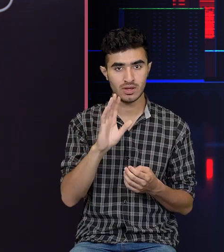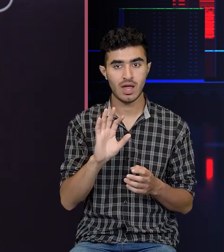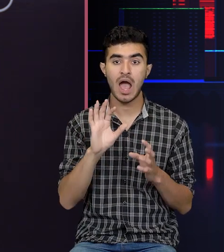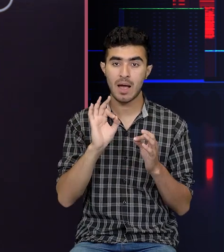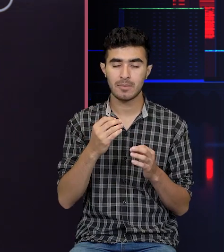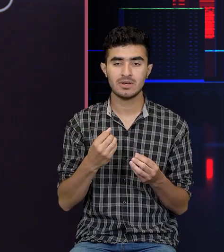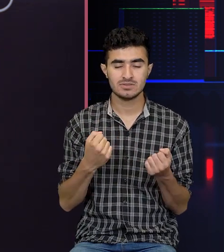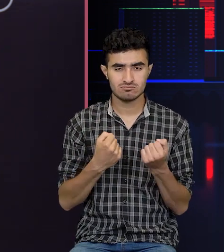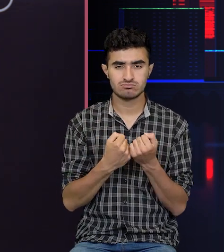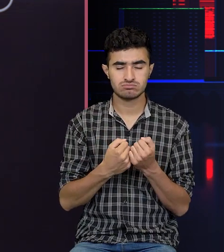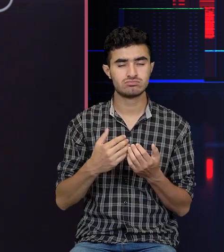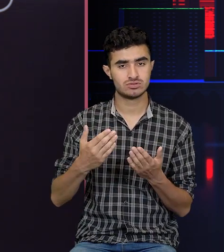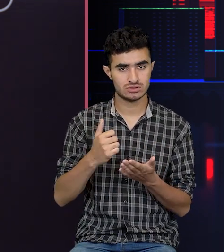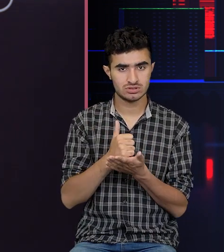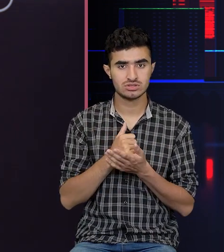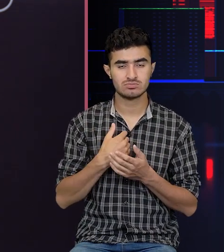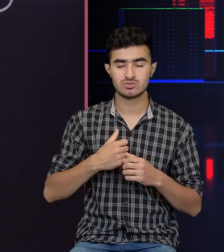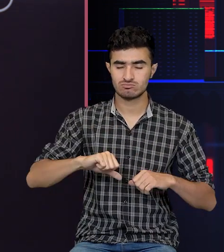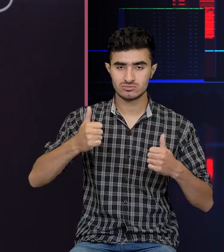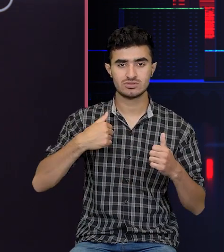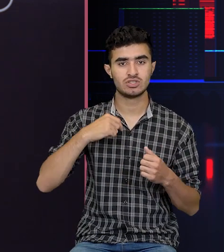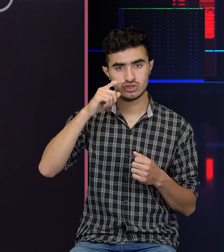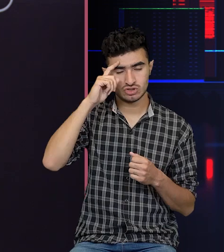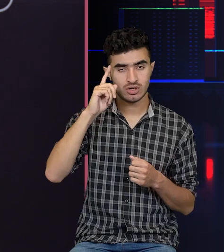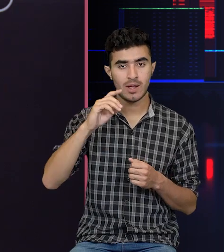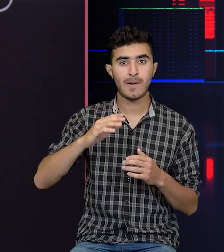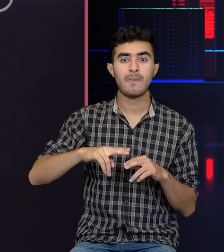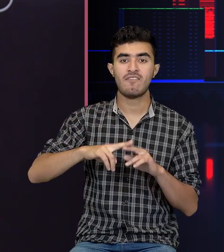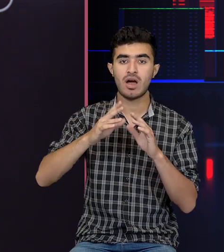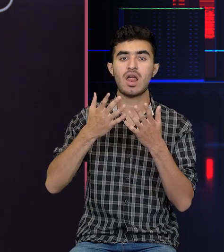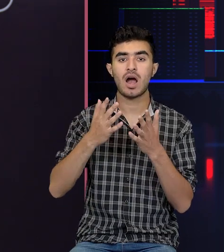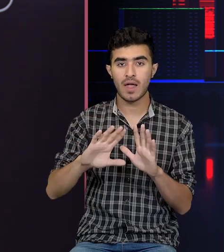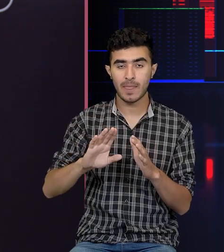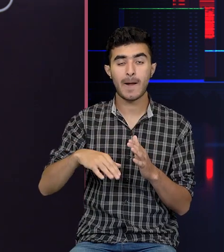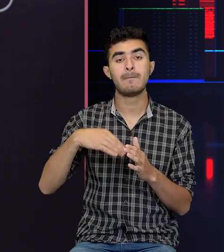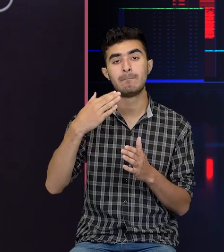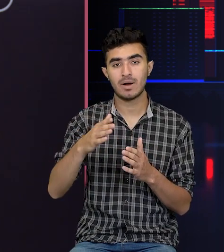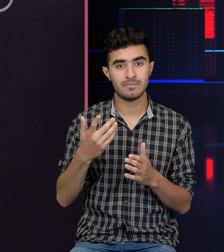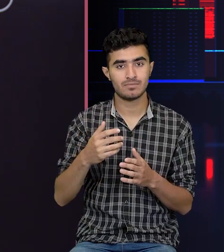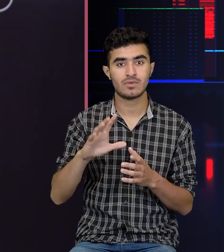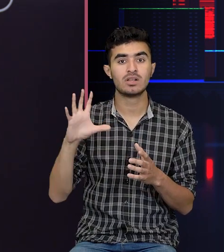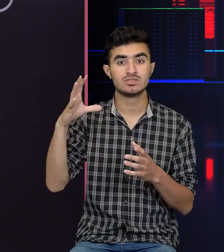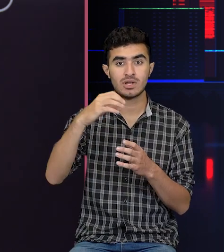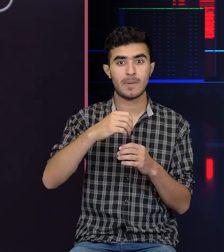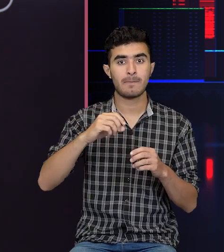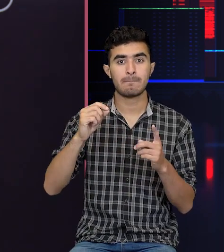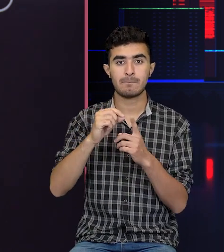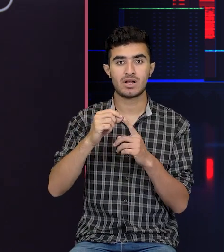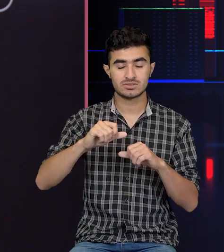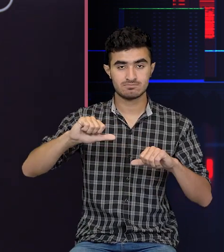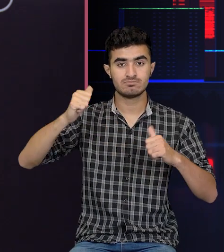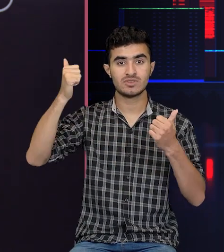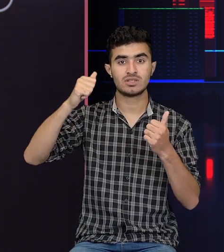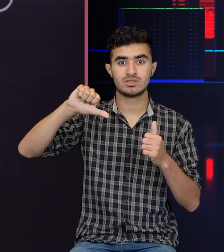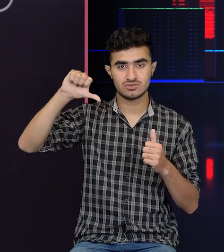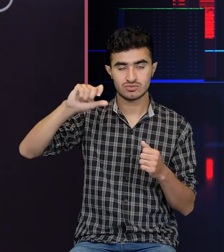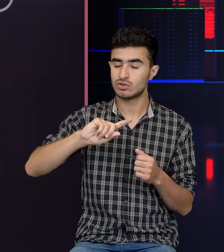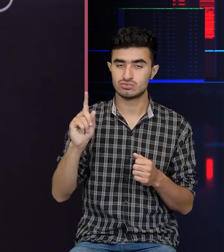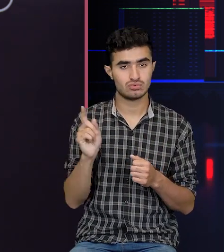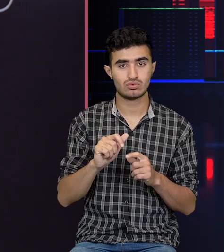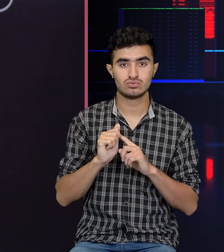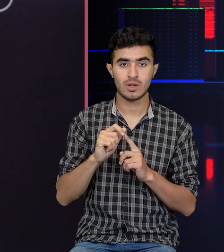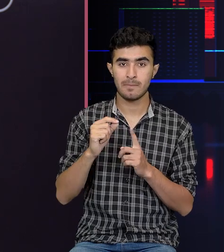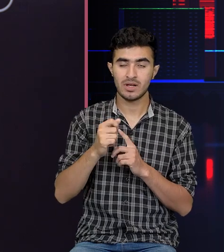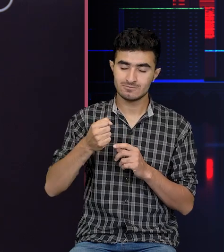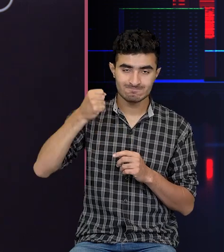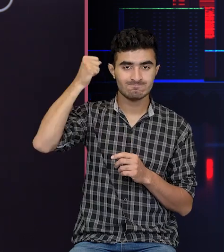फाइनल ख़त्म और हॉल में लाइट चले और पाकिस्तान का फ्लैग मैं नीचे नहीं देख सकता, ये ऊपर होना चाहिए, या अल्लाह किसी भी तरह हिम्मत दे। क्योंकि मेरी